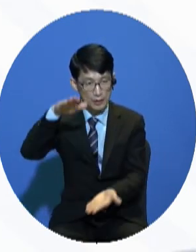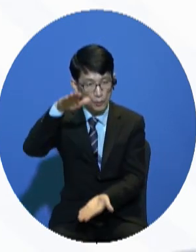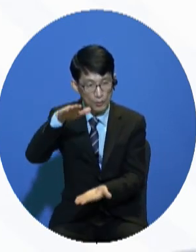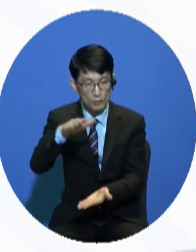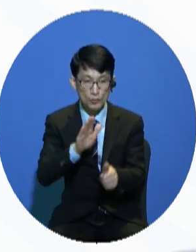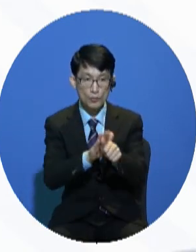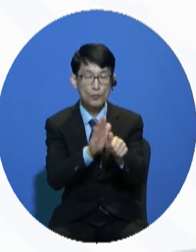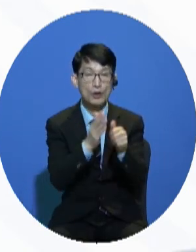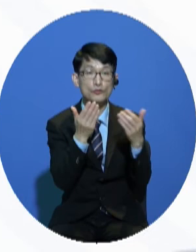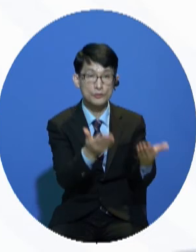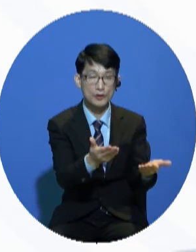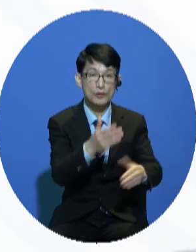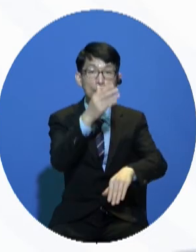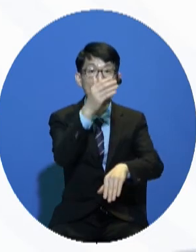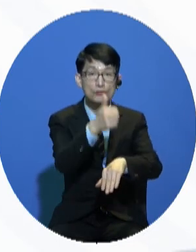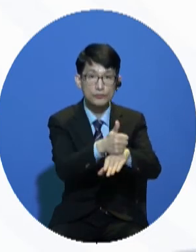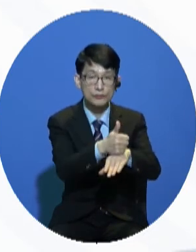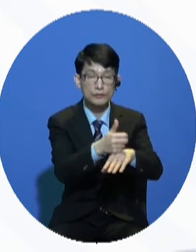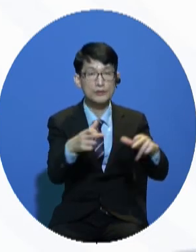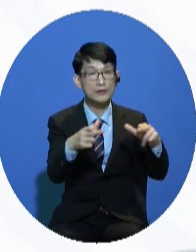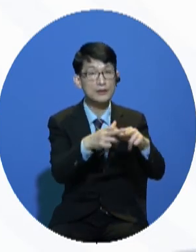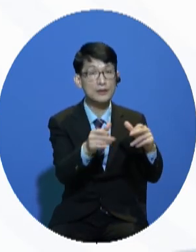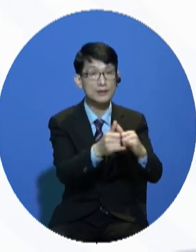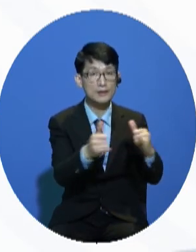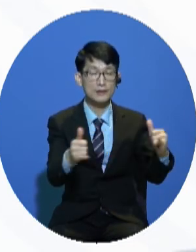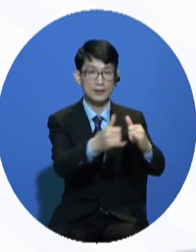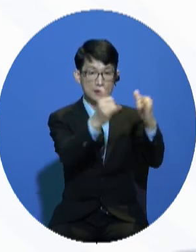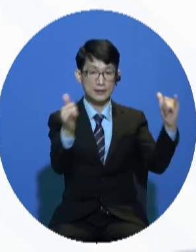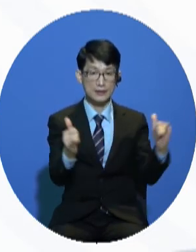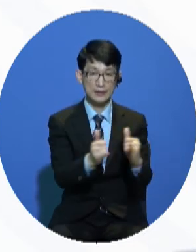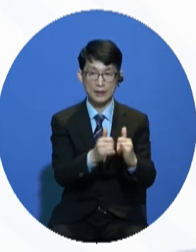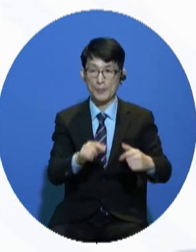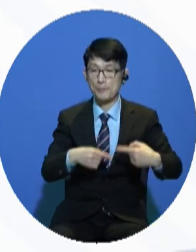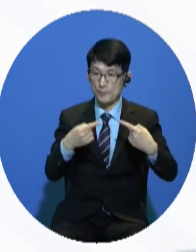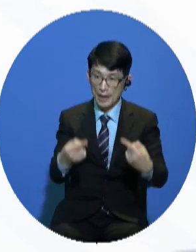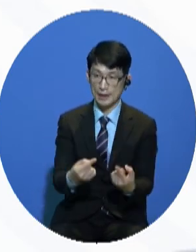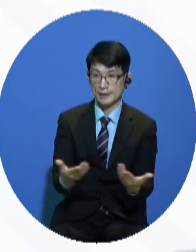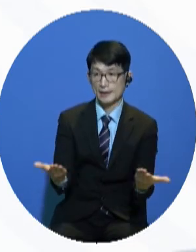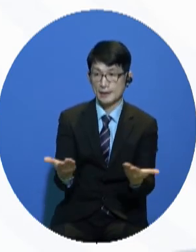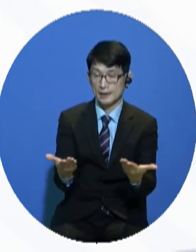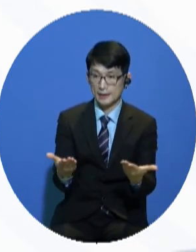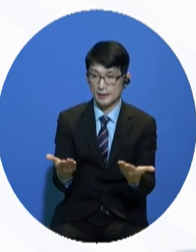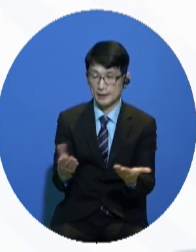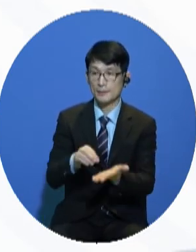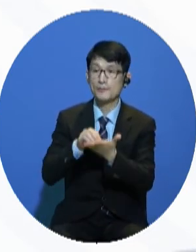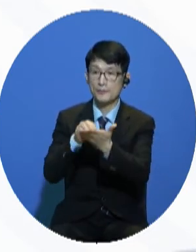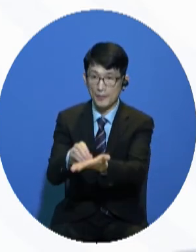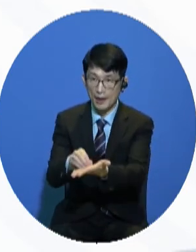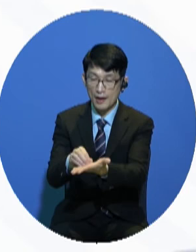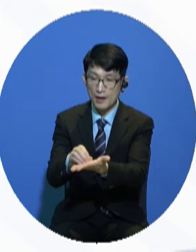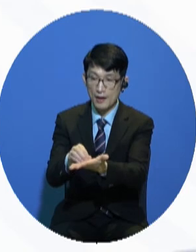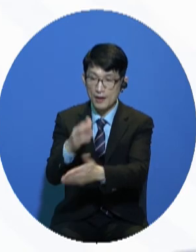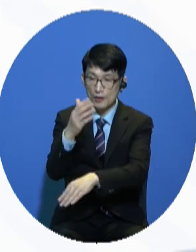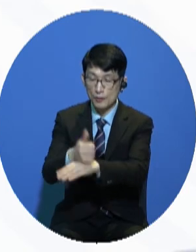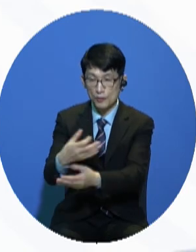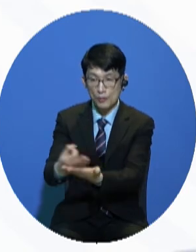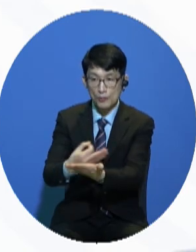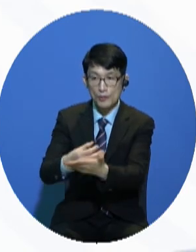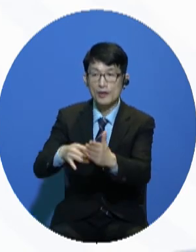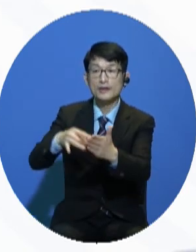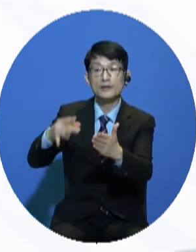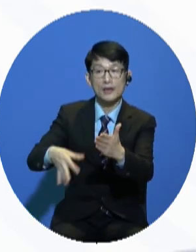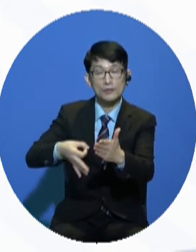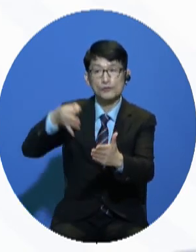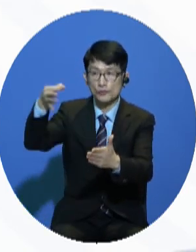되면 결국에는 이 장애인이 사회에 진출해서 직업을 갖게 되고 또 세금을 내게 되고, 그러면서 이제